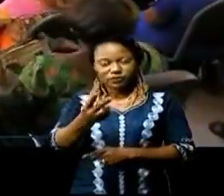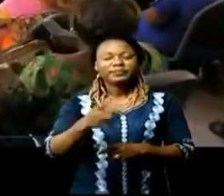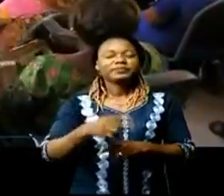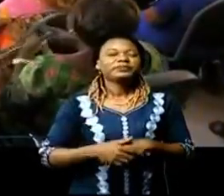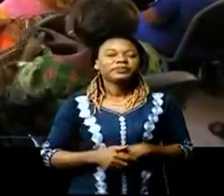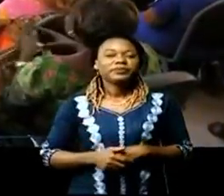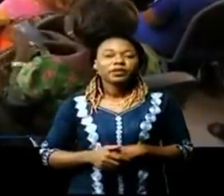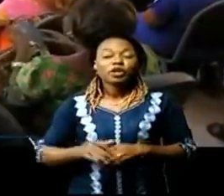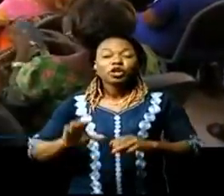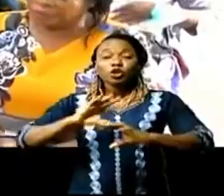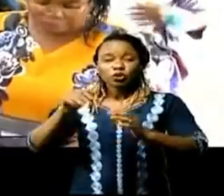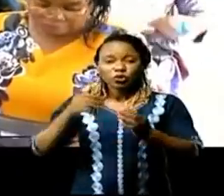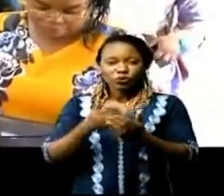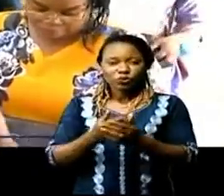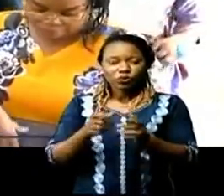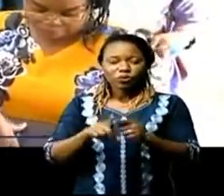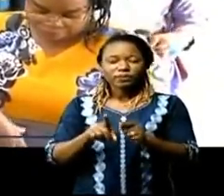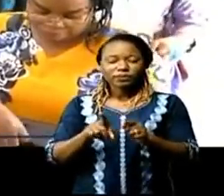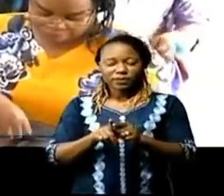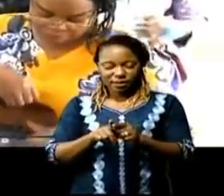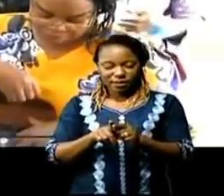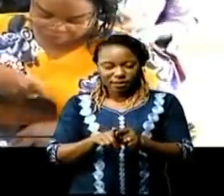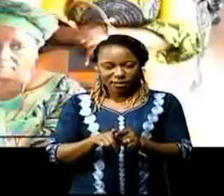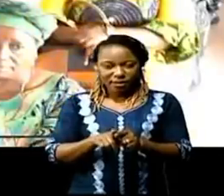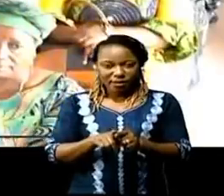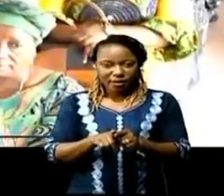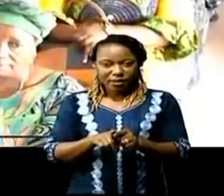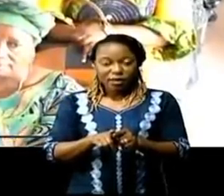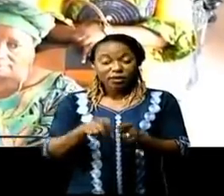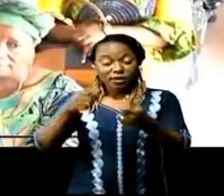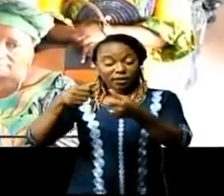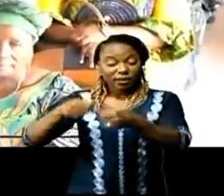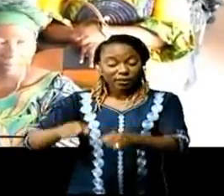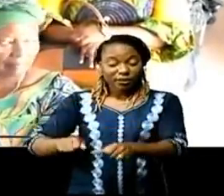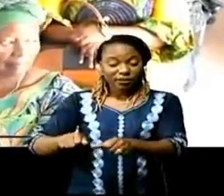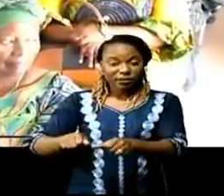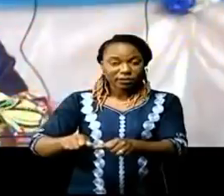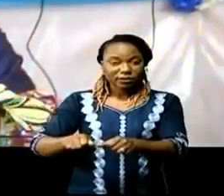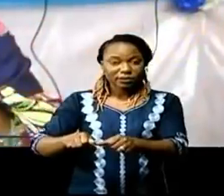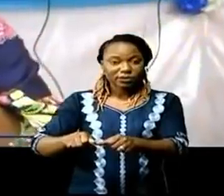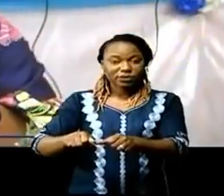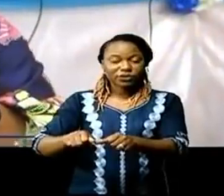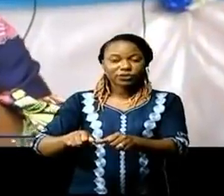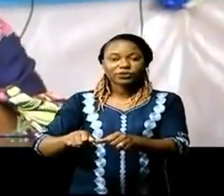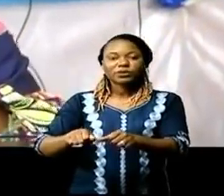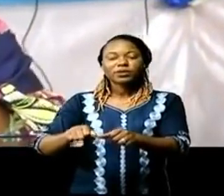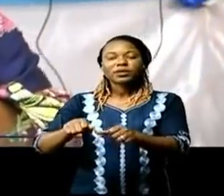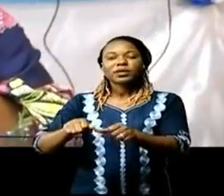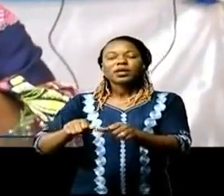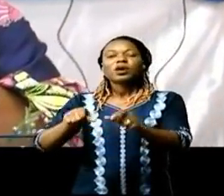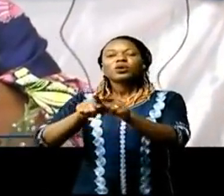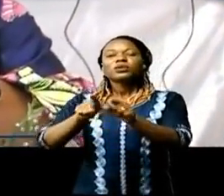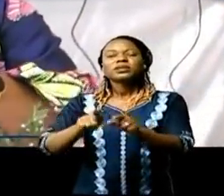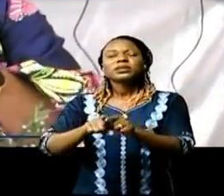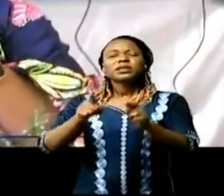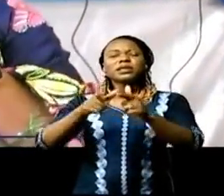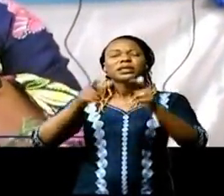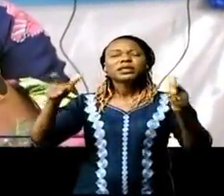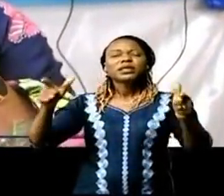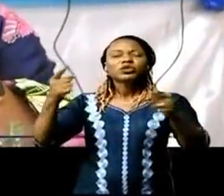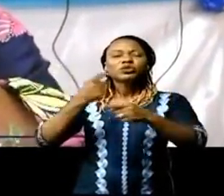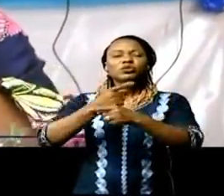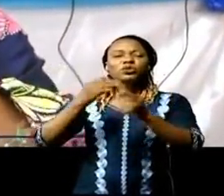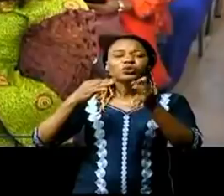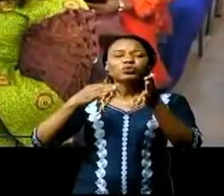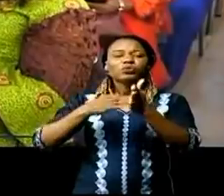est réglé comme du papier à musique et il ne reste plus que la mélodie. Les préparatifs de la grande journée du 8 mars